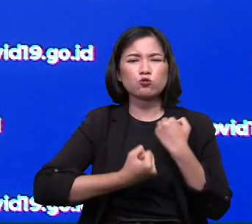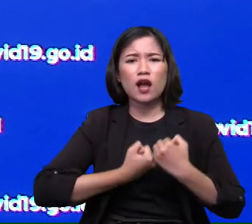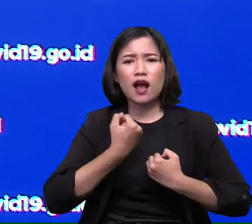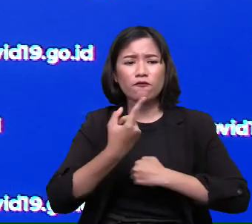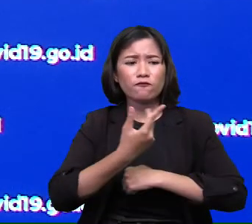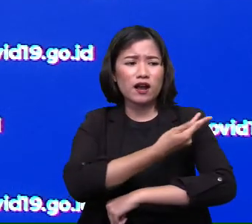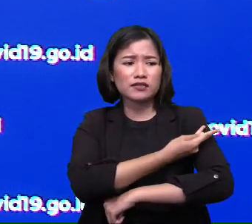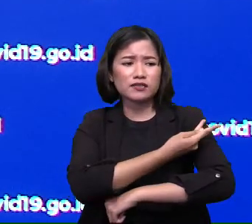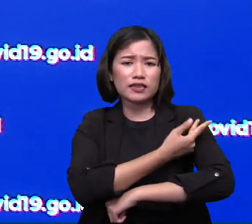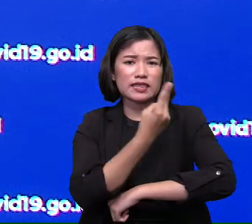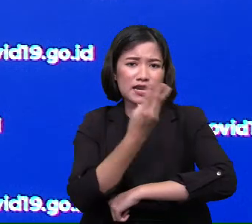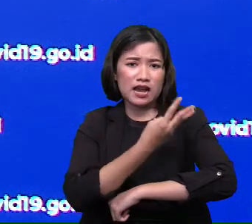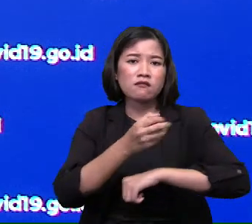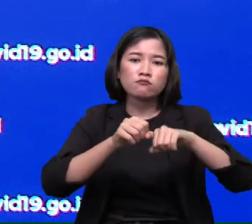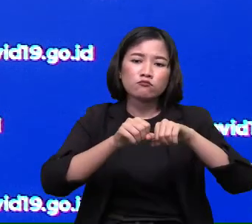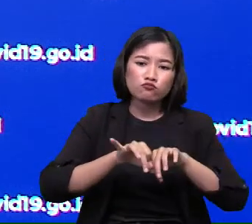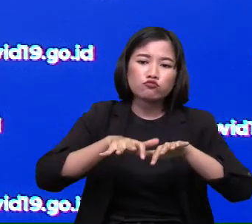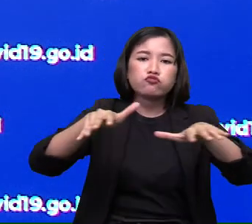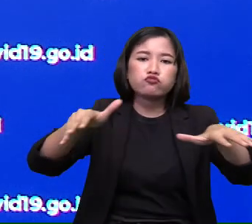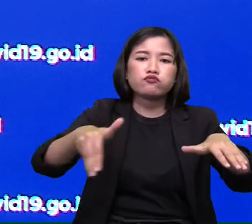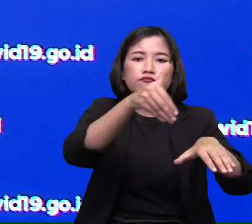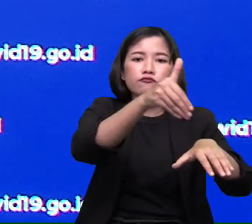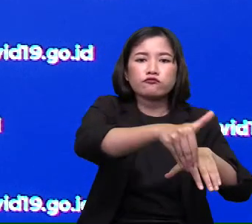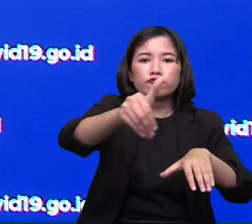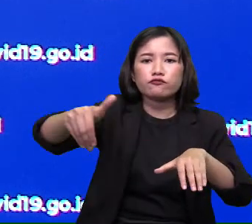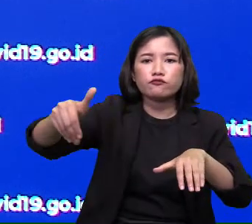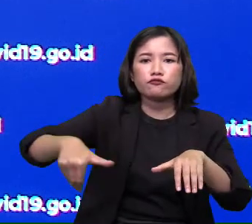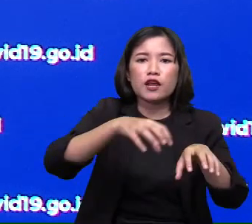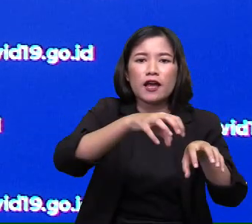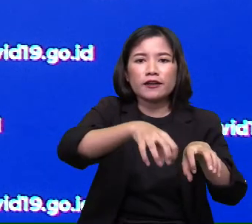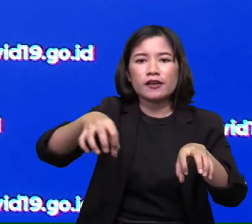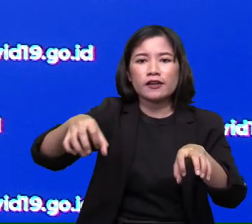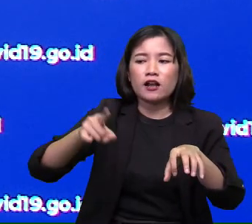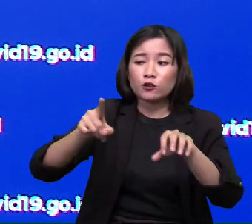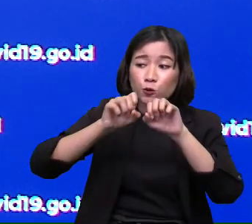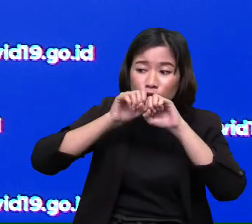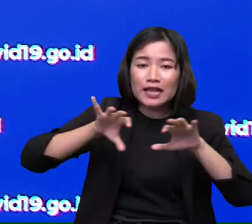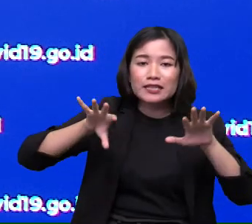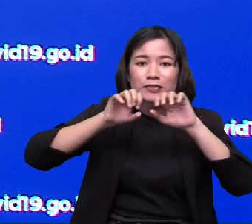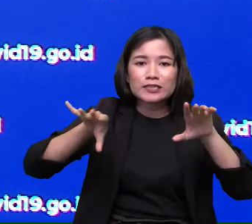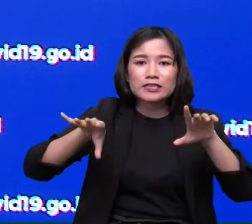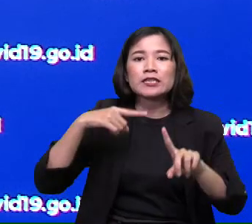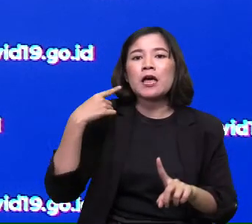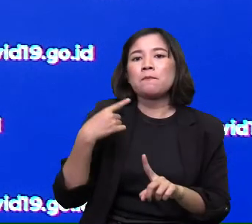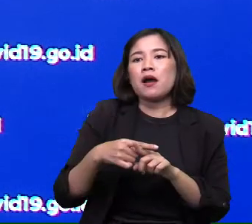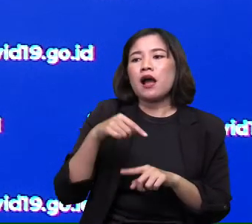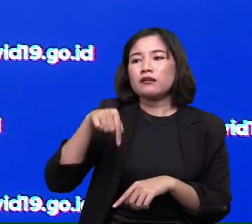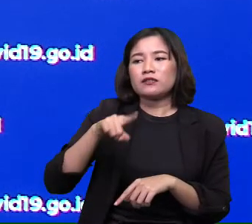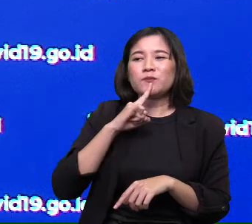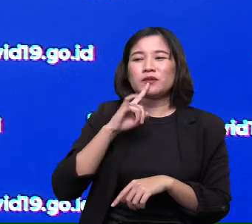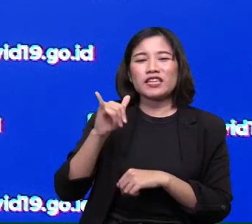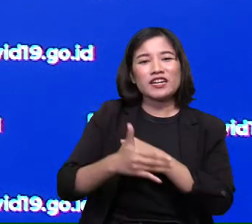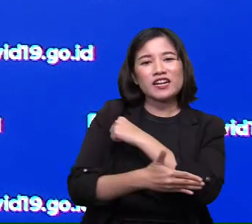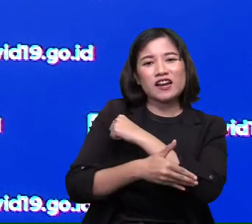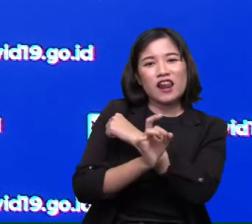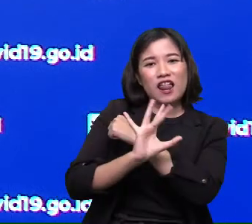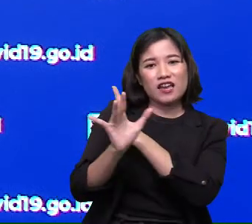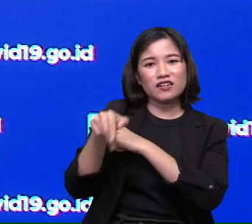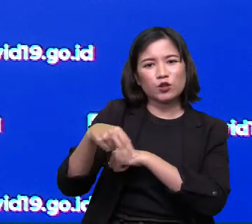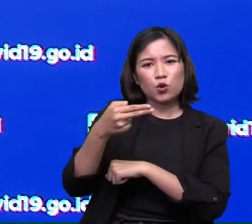dibarengi dengan sosialisasi aktif ke masyarakat sebagaimana dengan negara lain Indonesia juga terus berupaya meningkatkan